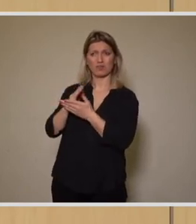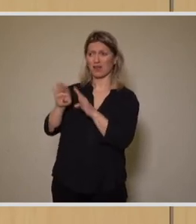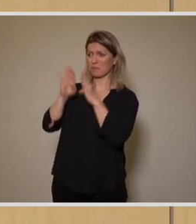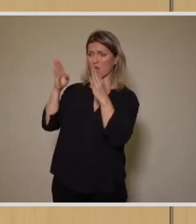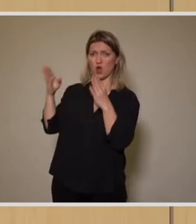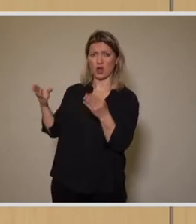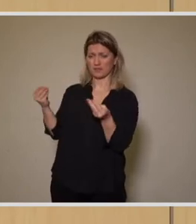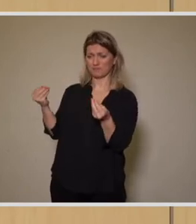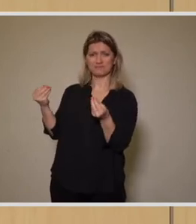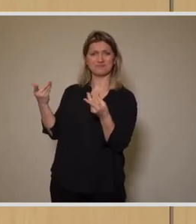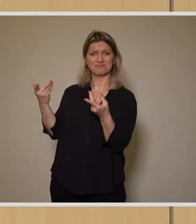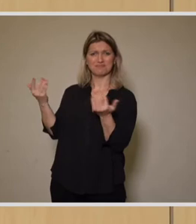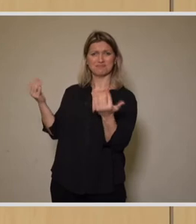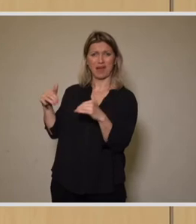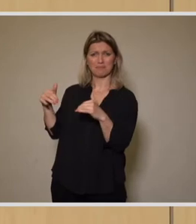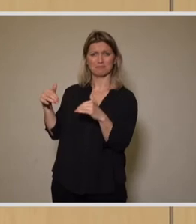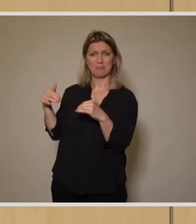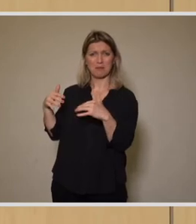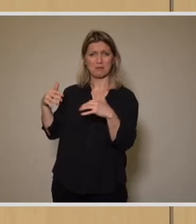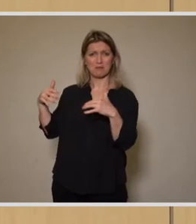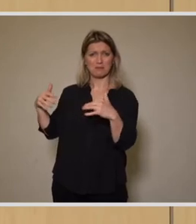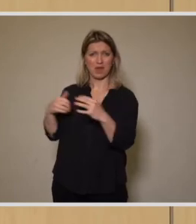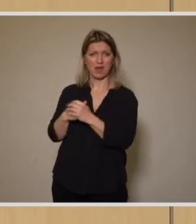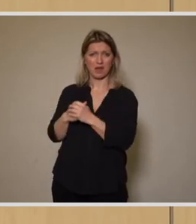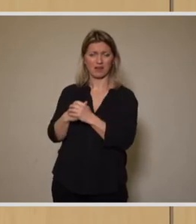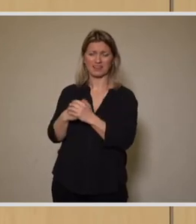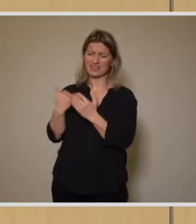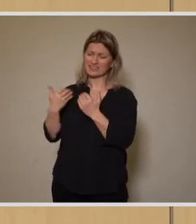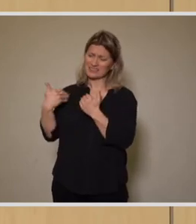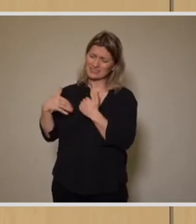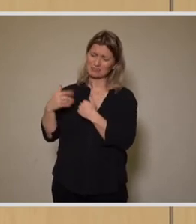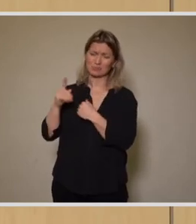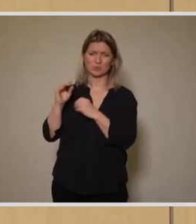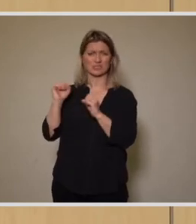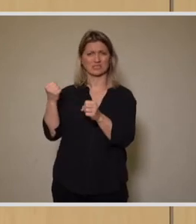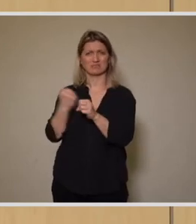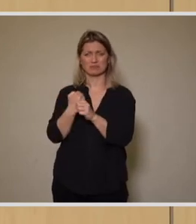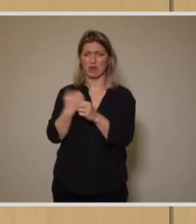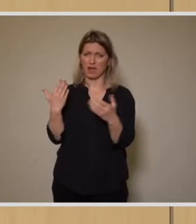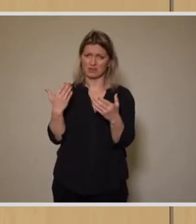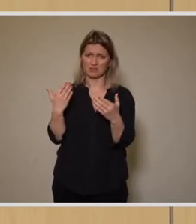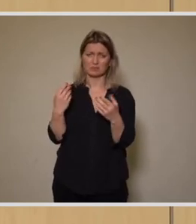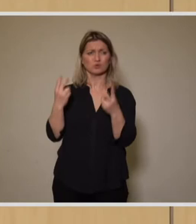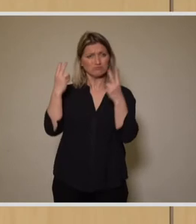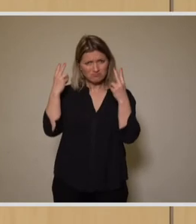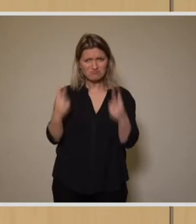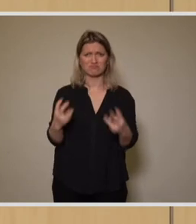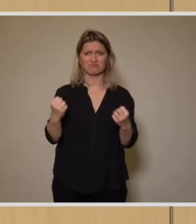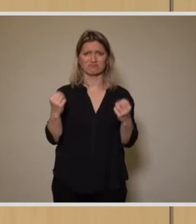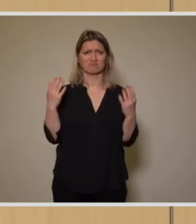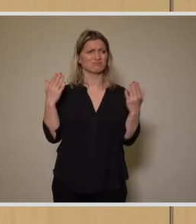zusehends. Es ist also dringend an der Zeit, etwas zu tun und eine verbindliche Entscheidung zu